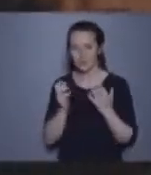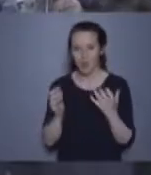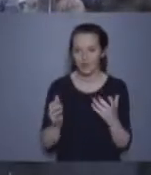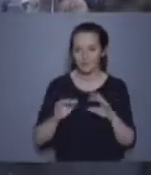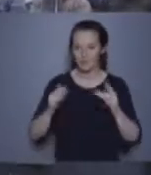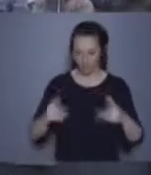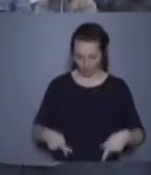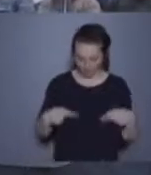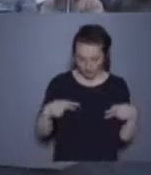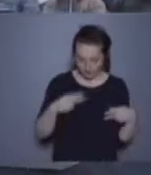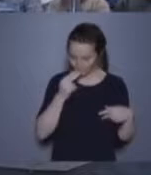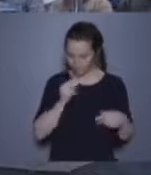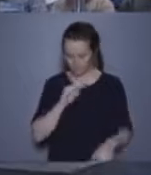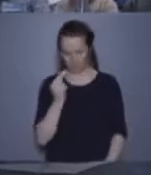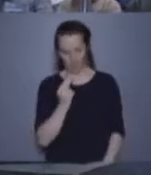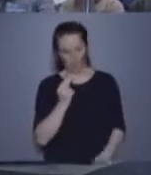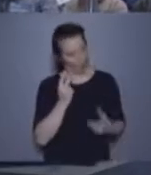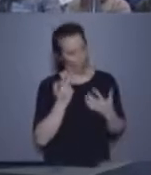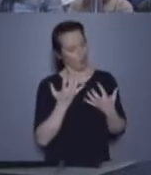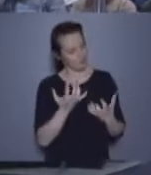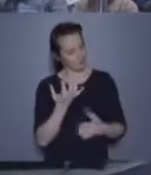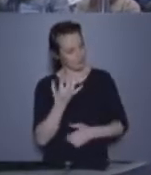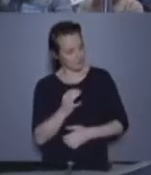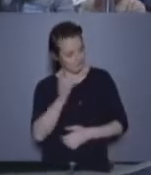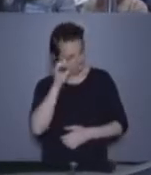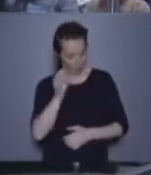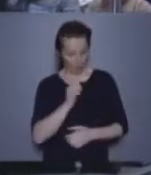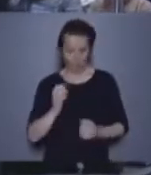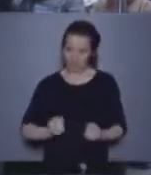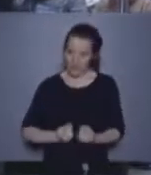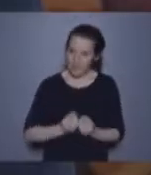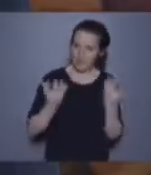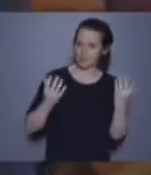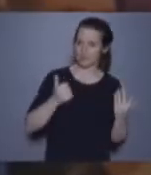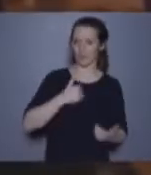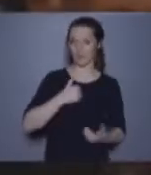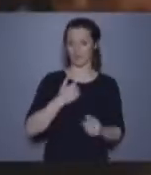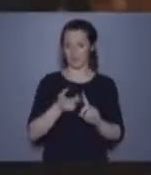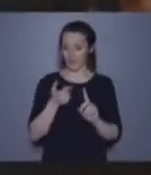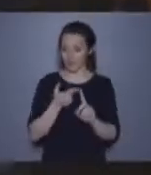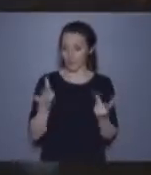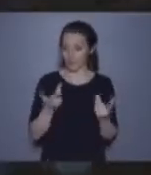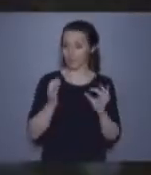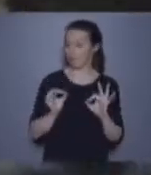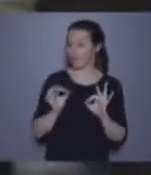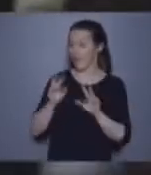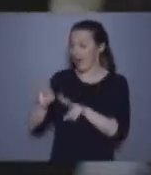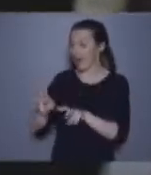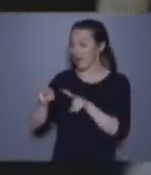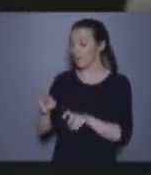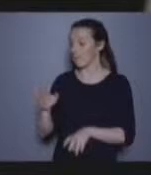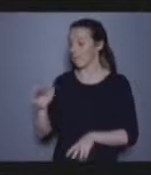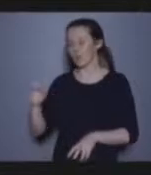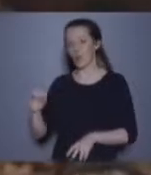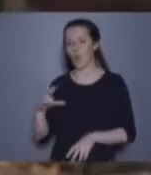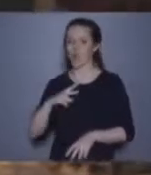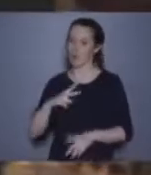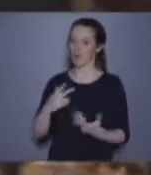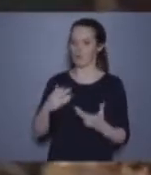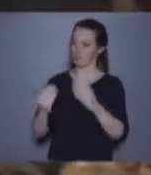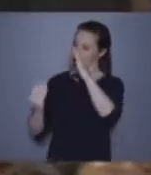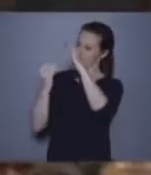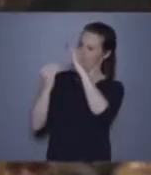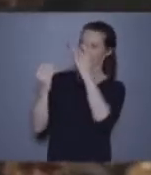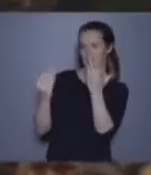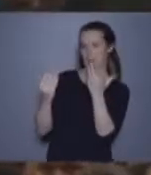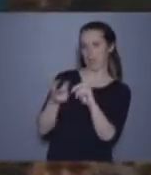que ce soit un moment où on s'accomplit personnellement. Et vous savez que l'agriculture bio nécessite un niveau de formation supérieur à celui